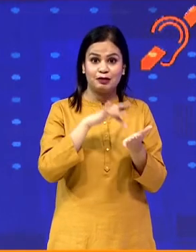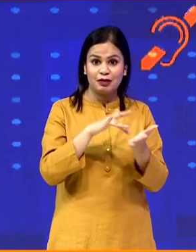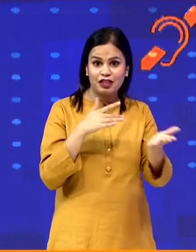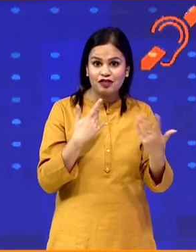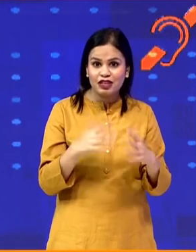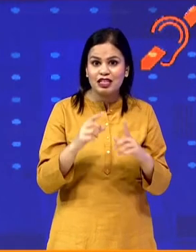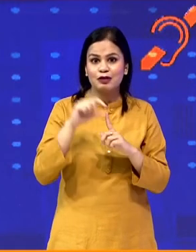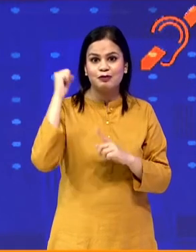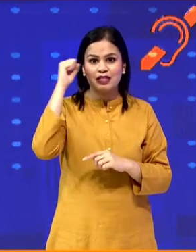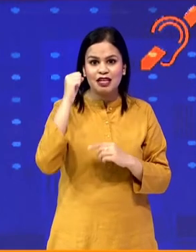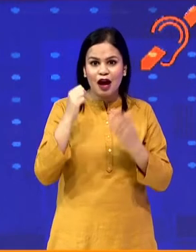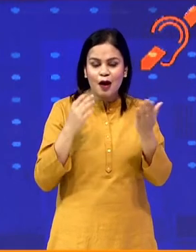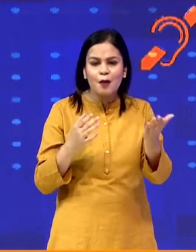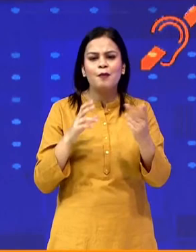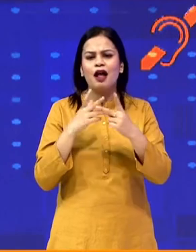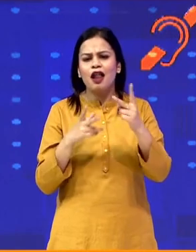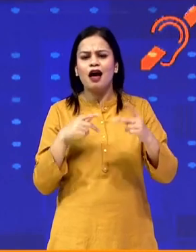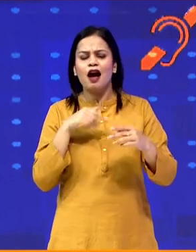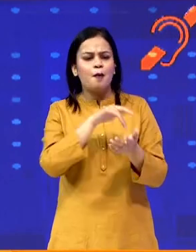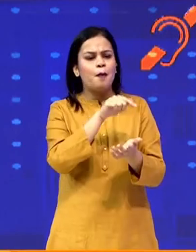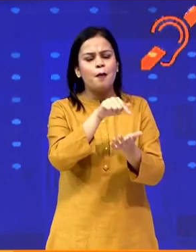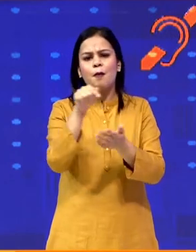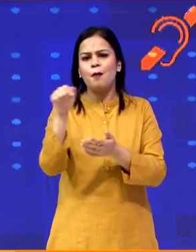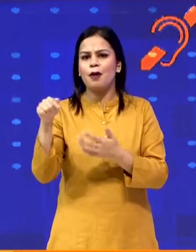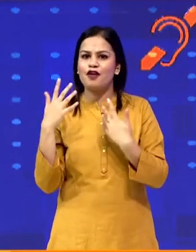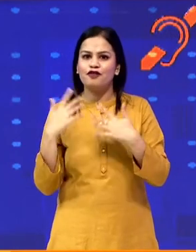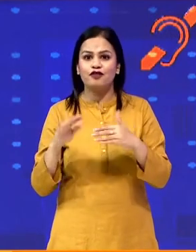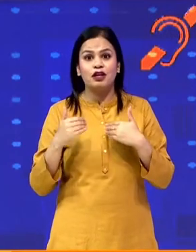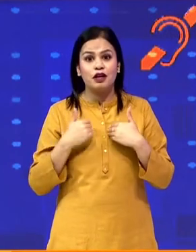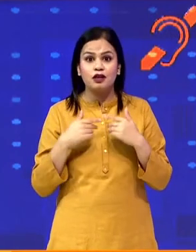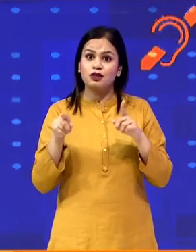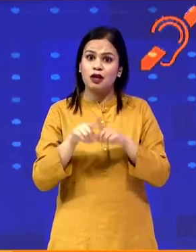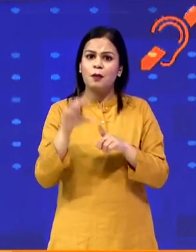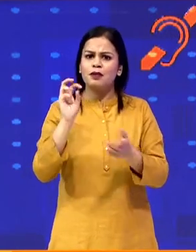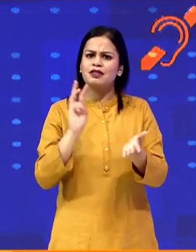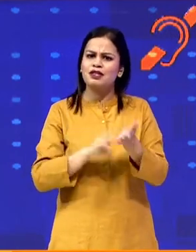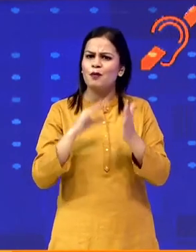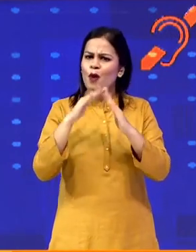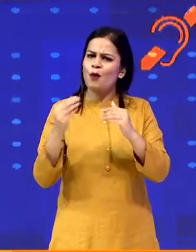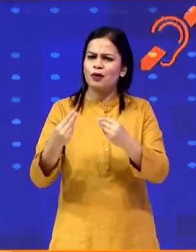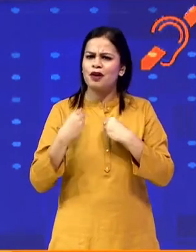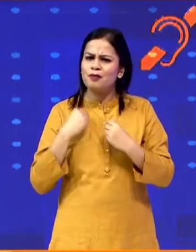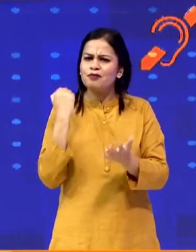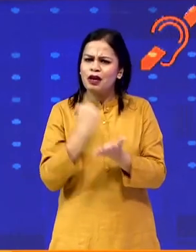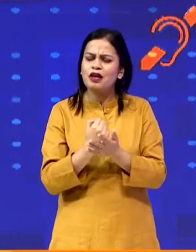बच्चे हैं तो उसको कौन प्राइम मिनिस्टर मकान नहीं देगा